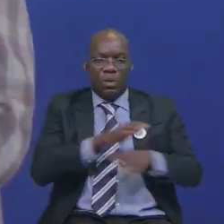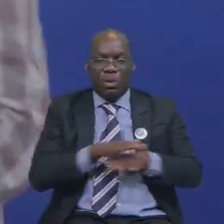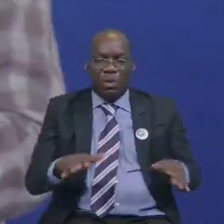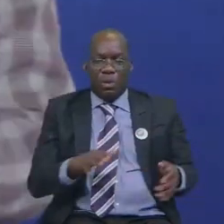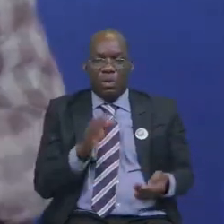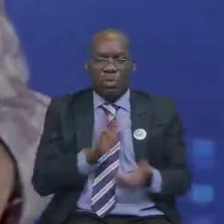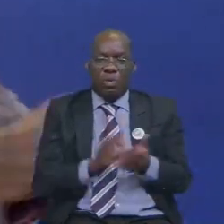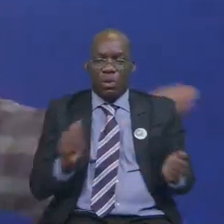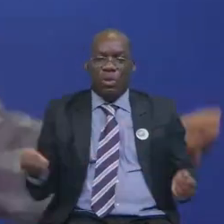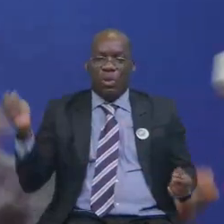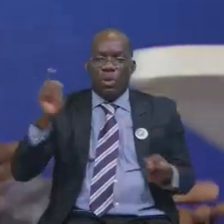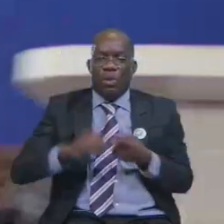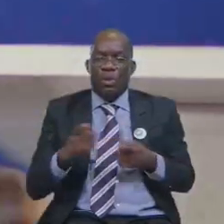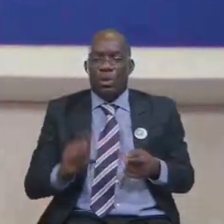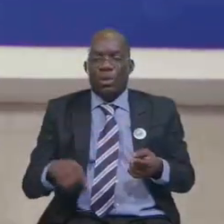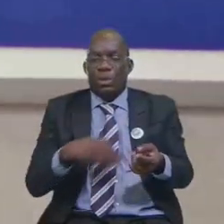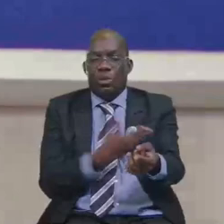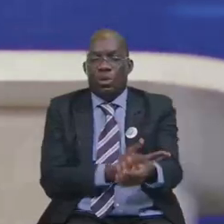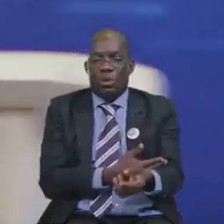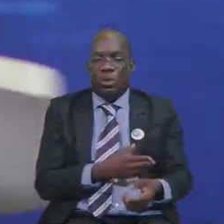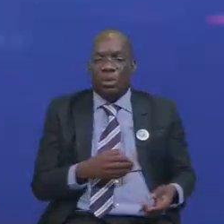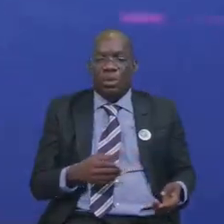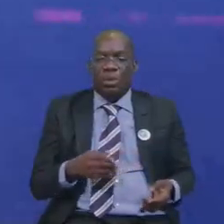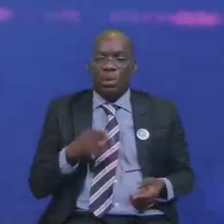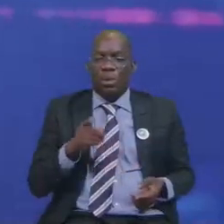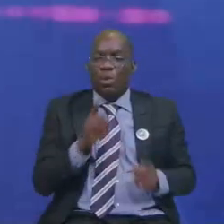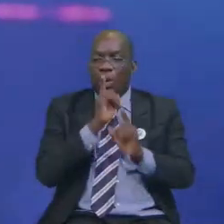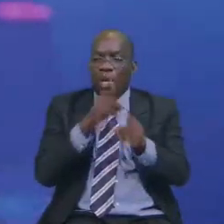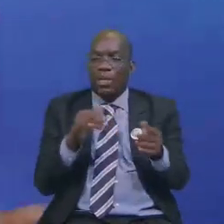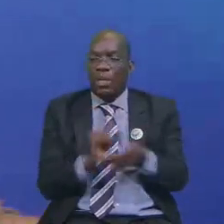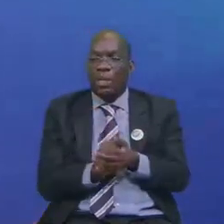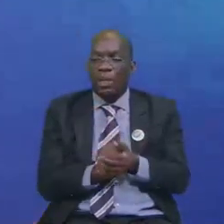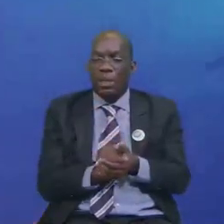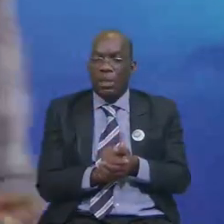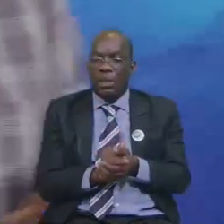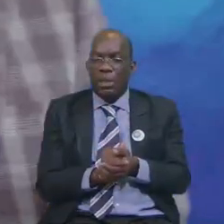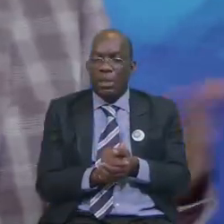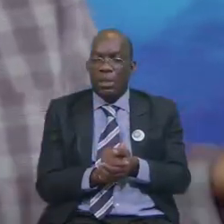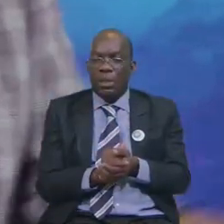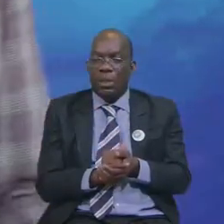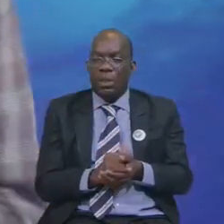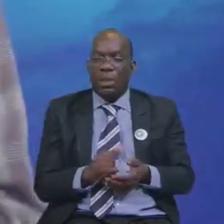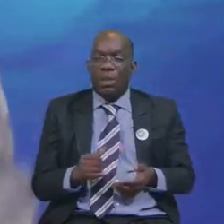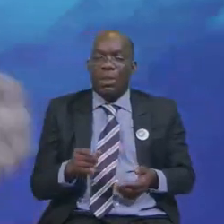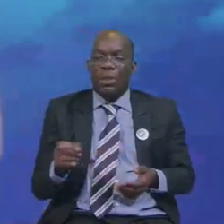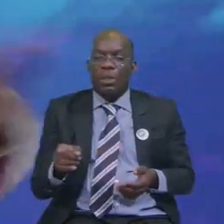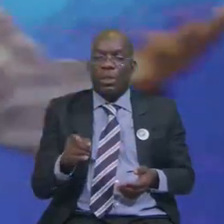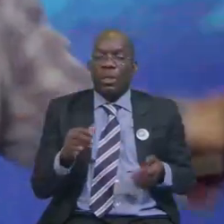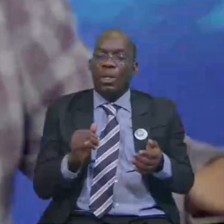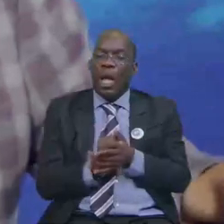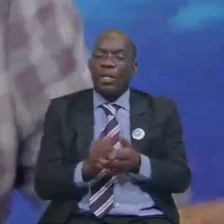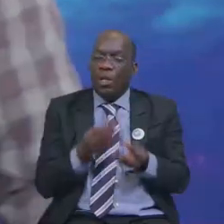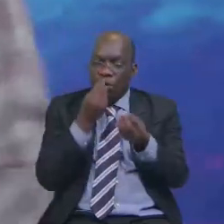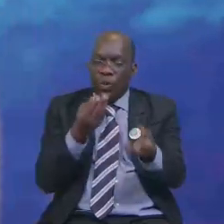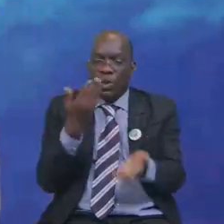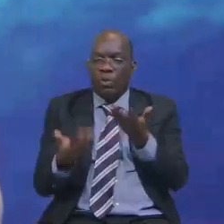matin et tu réponds peut-être c'est des nouvelles qu'ils vont même pas te permettre de dormir et